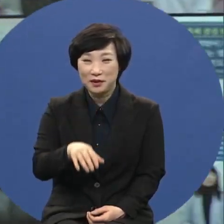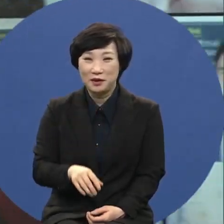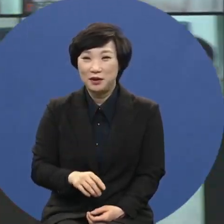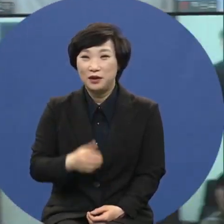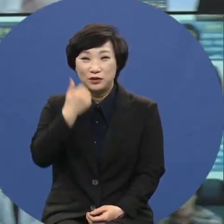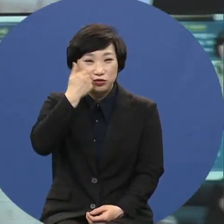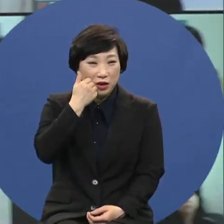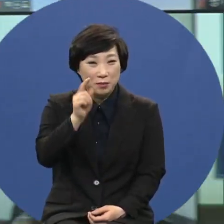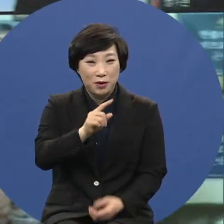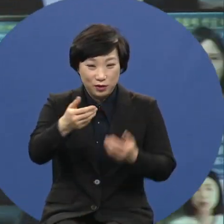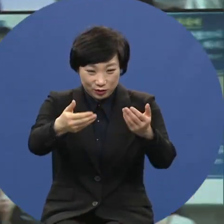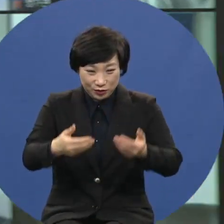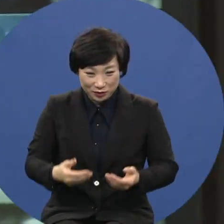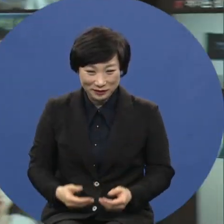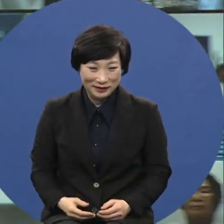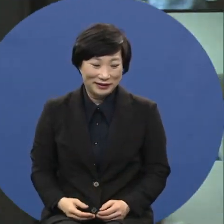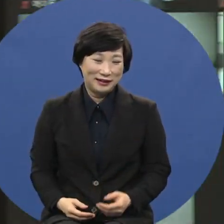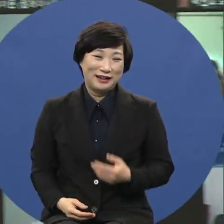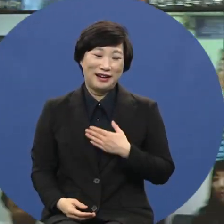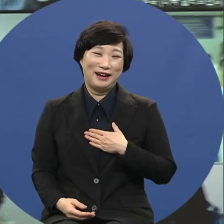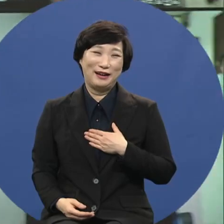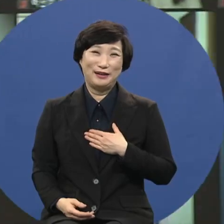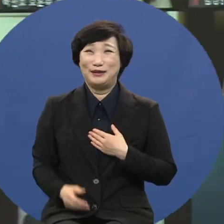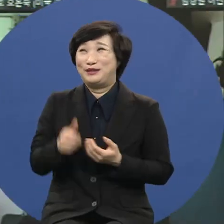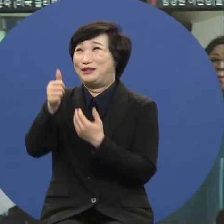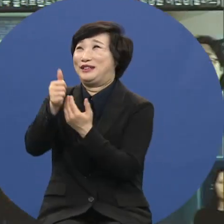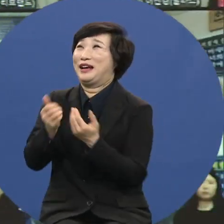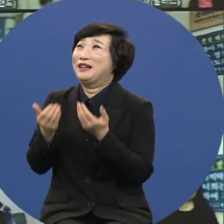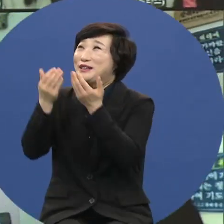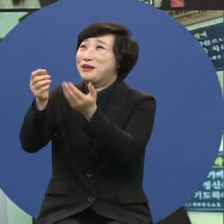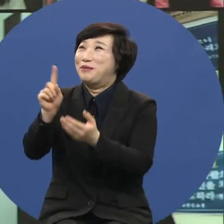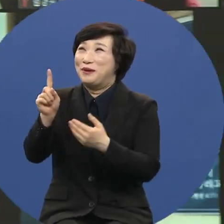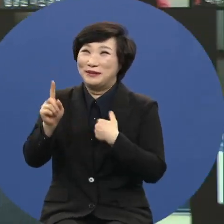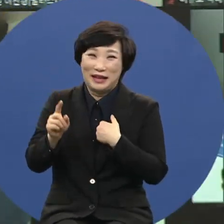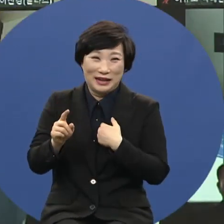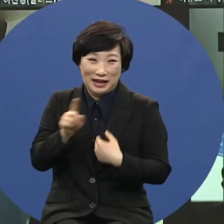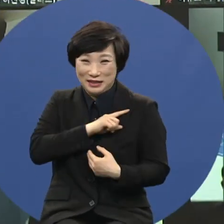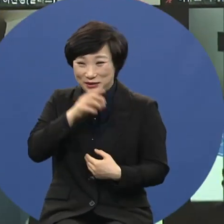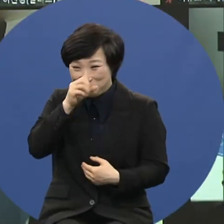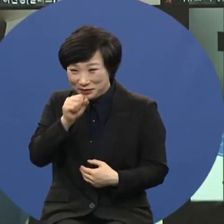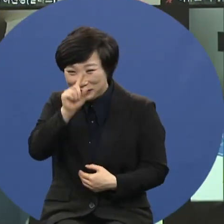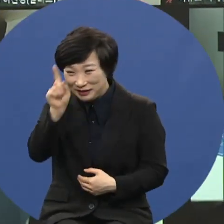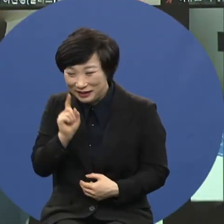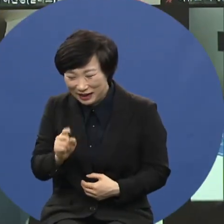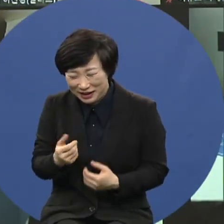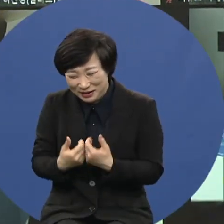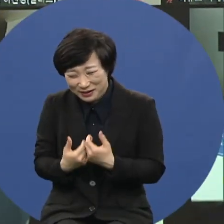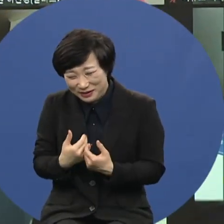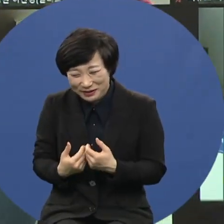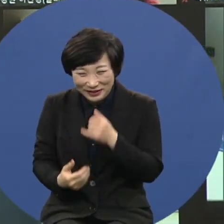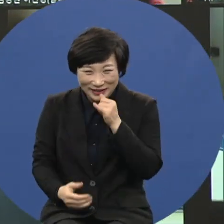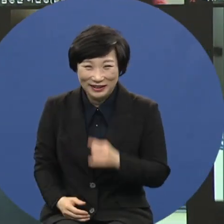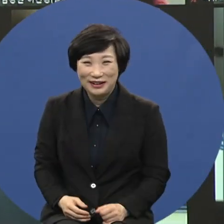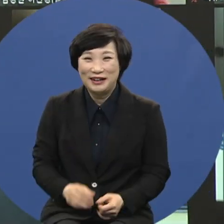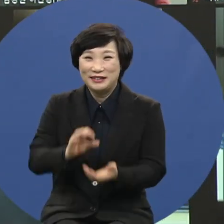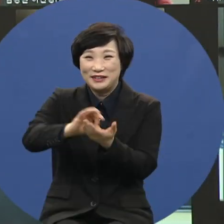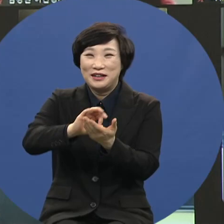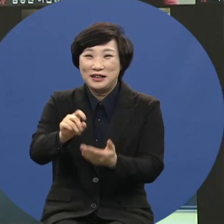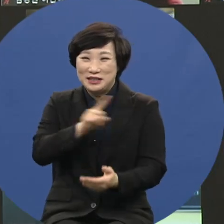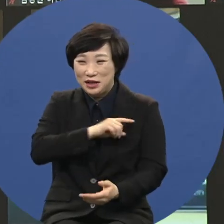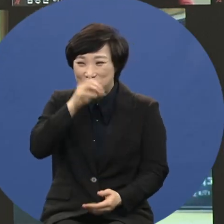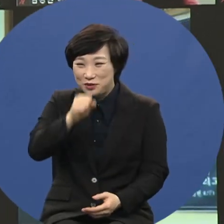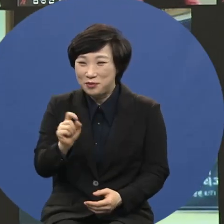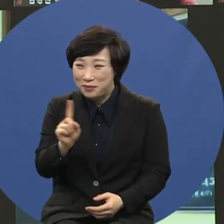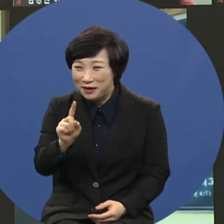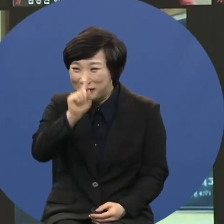누가 지금 뭘 주면 이걸 주님께 어떻게 바쳐야 가장 좋을까? 응? 어떻게 써야 가장 좋을까?